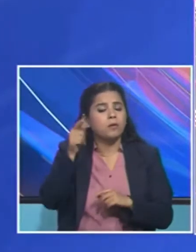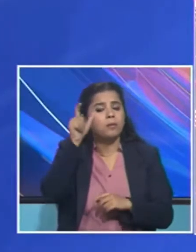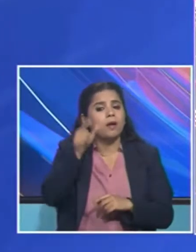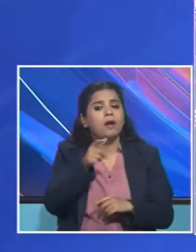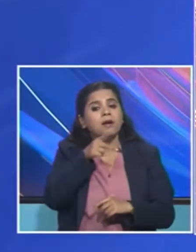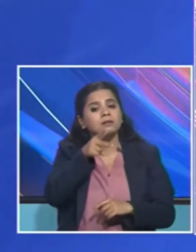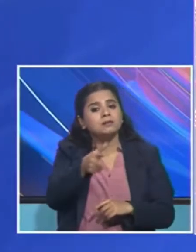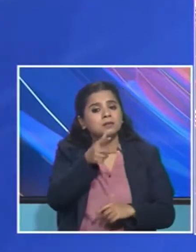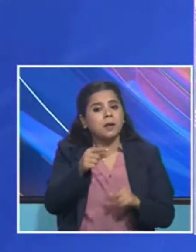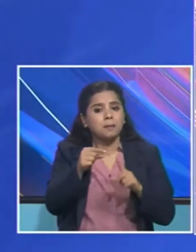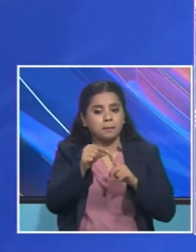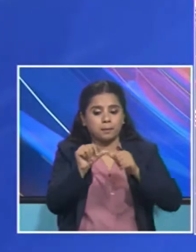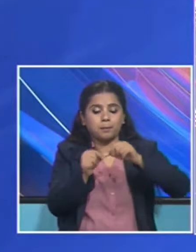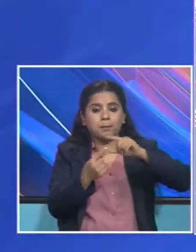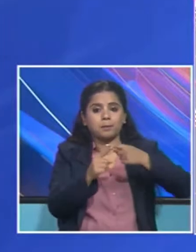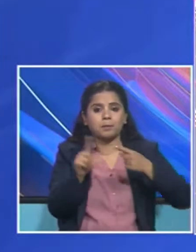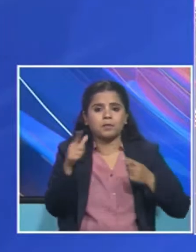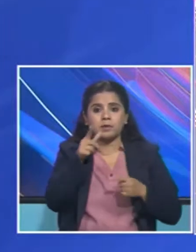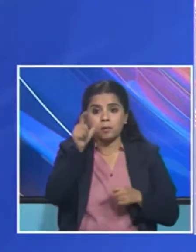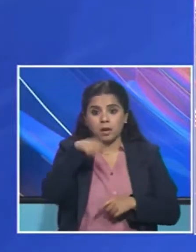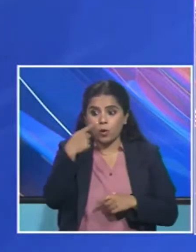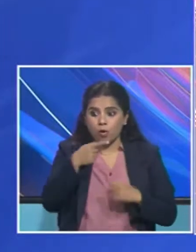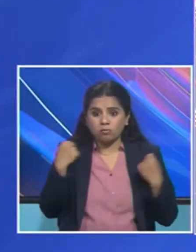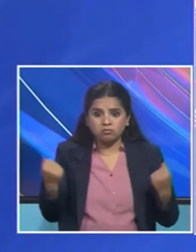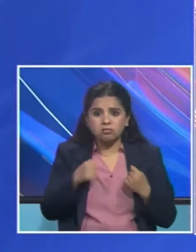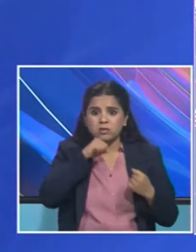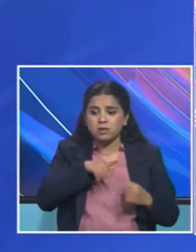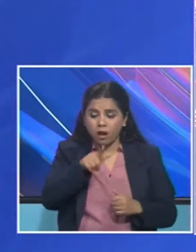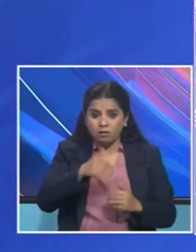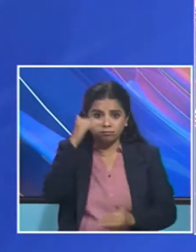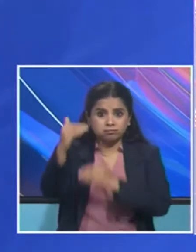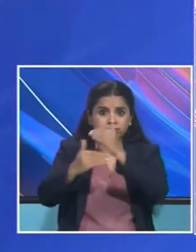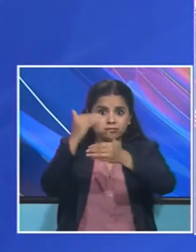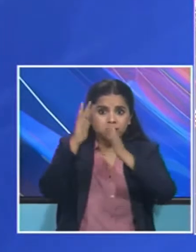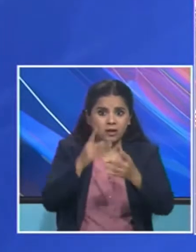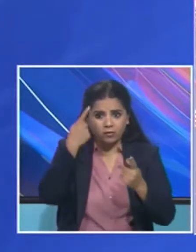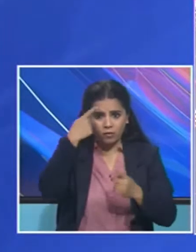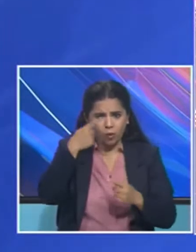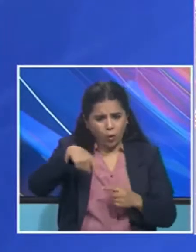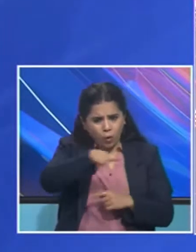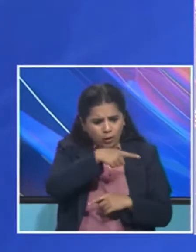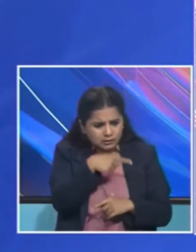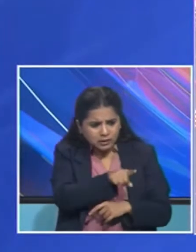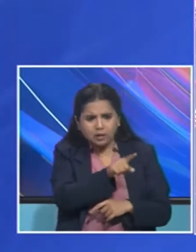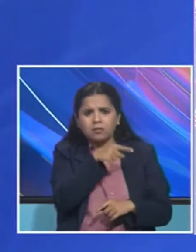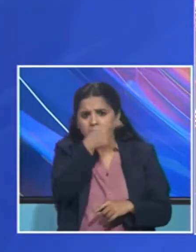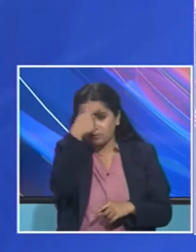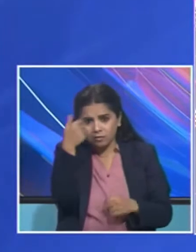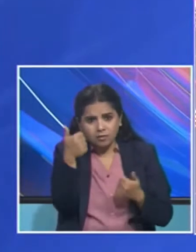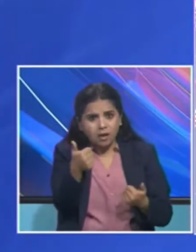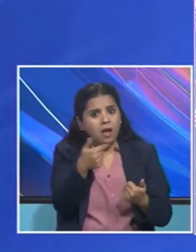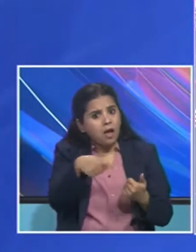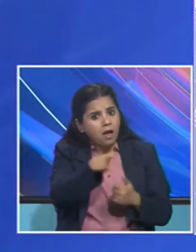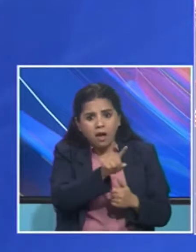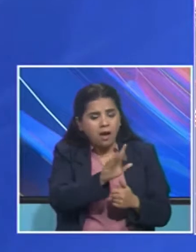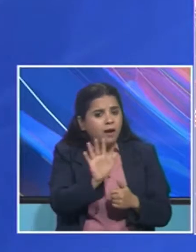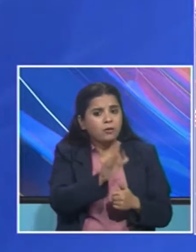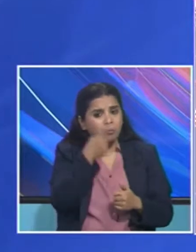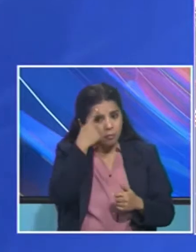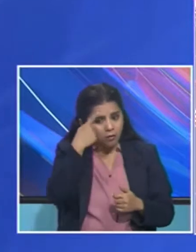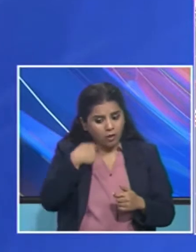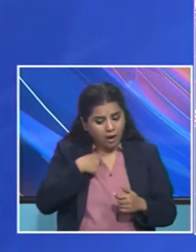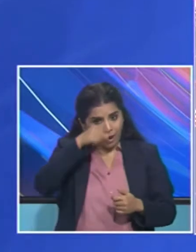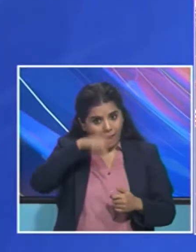कि देश के युवा जब आगे बढ़ते हैं तो वे सिर्फ अपने ही भाग्य नहीं बनाते बल्कि देश का